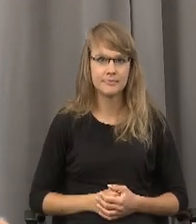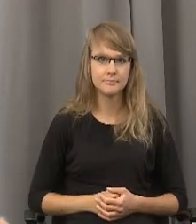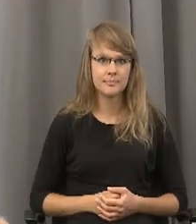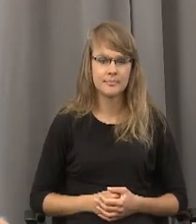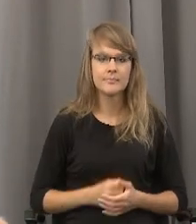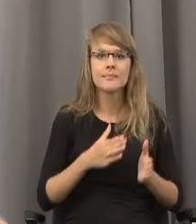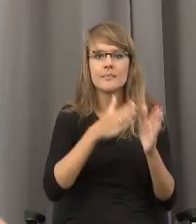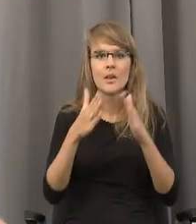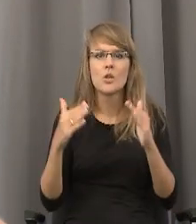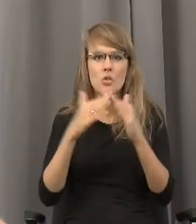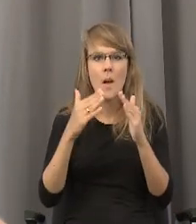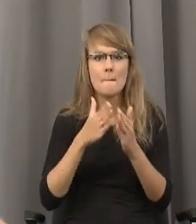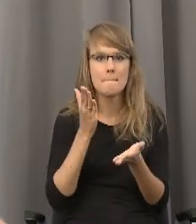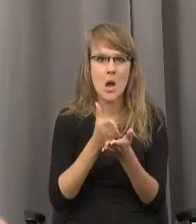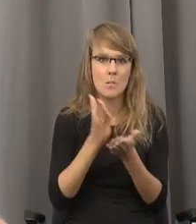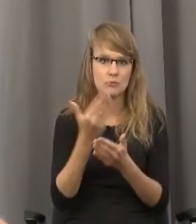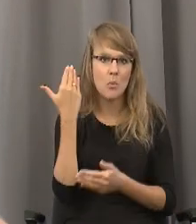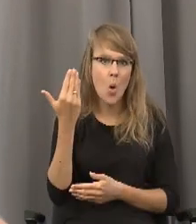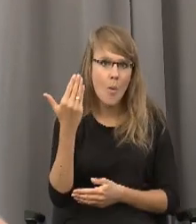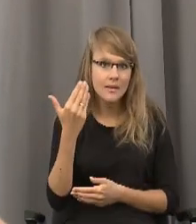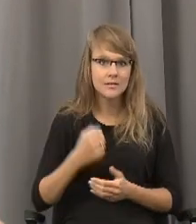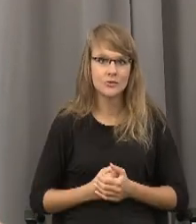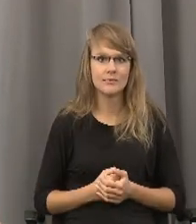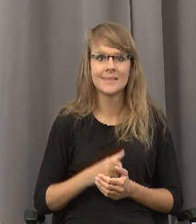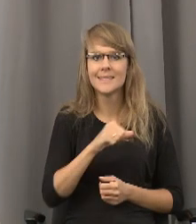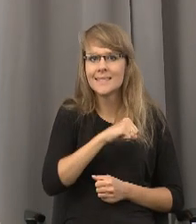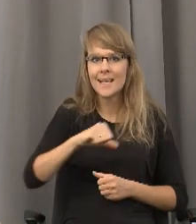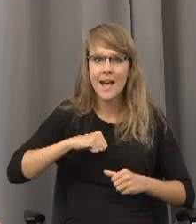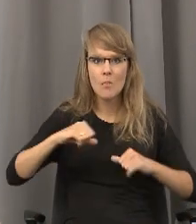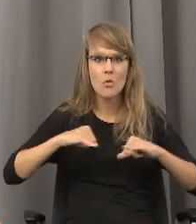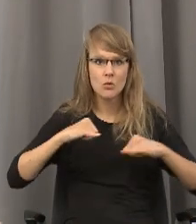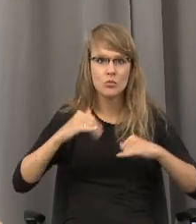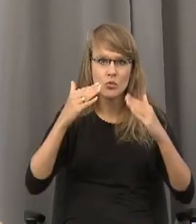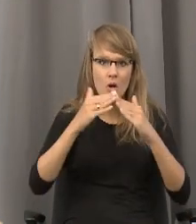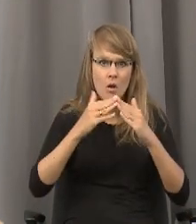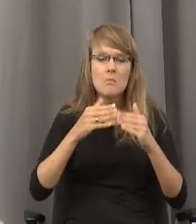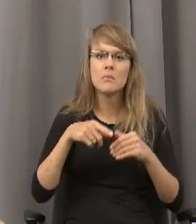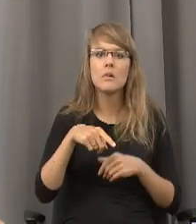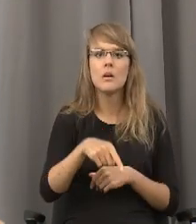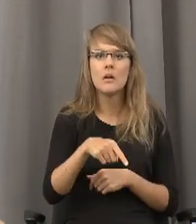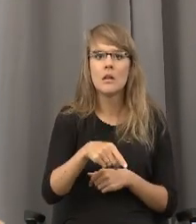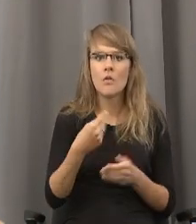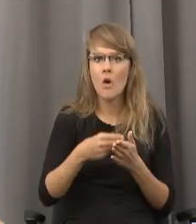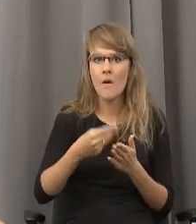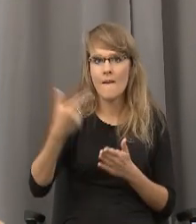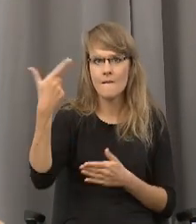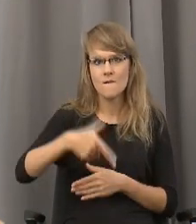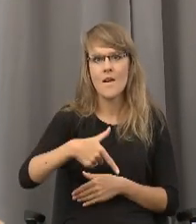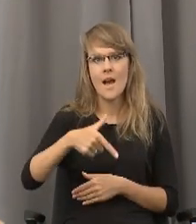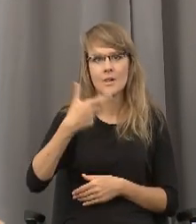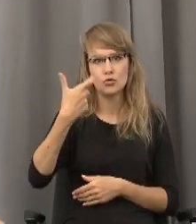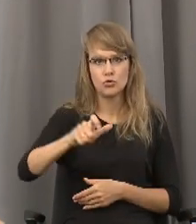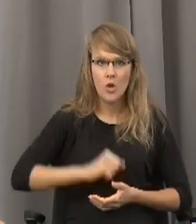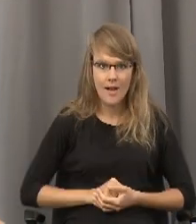I dom pomocy społecznej, samorządowe domy. Kwota już ponad 2100 zł. No